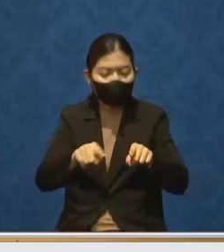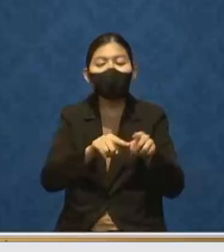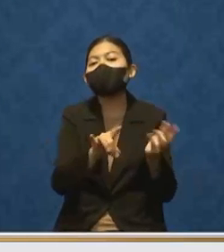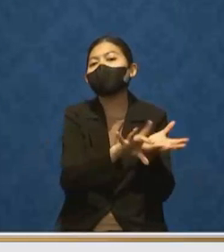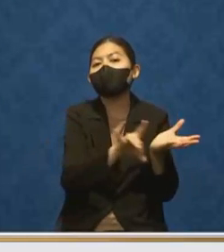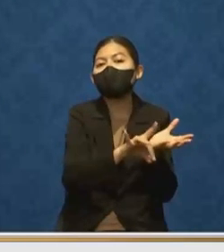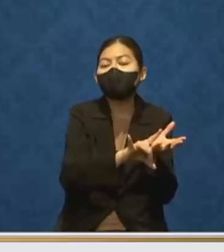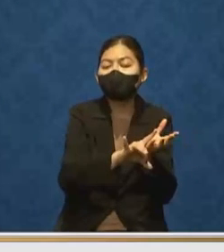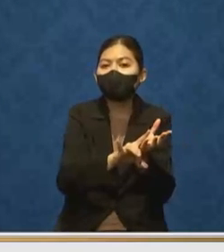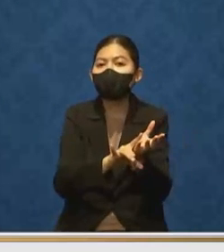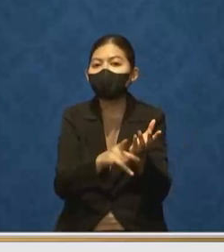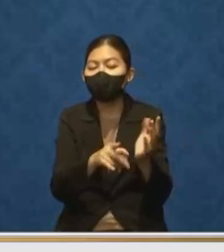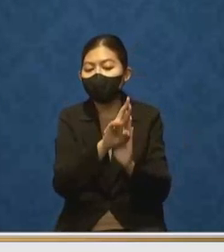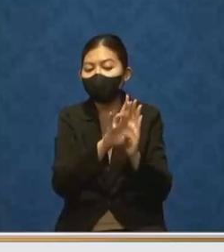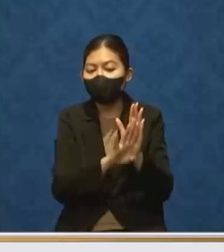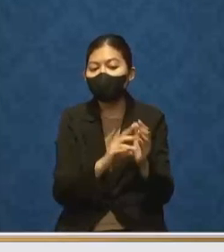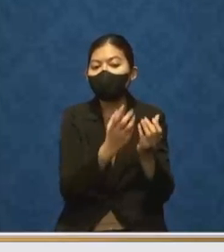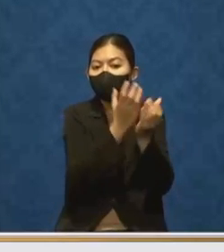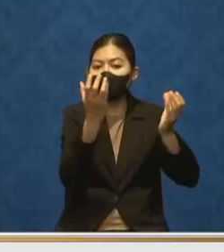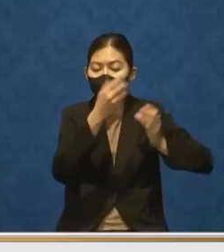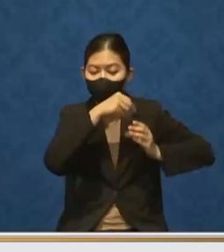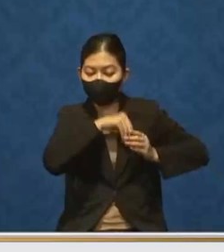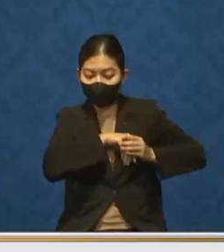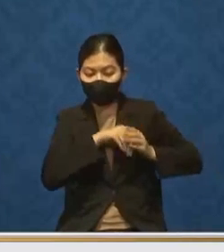าพภายใต้ระบบคุณธรรม